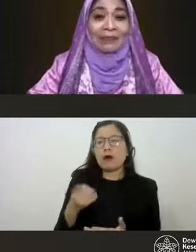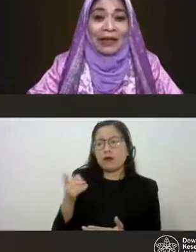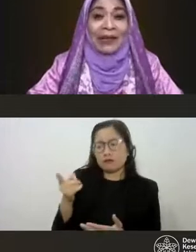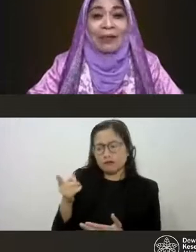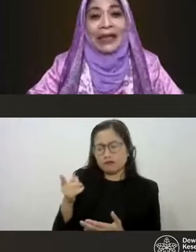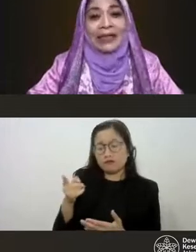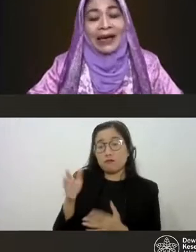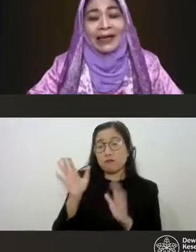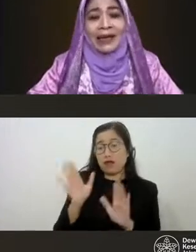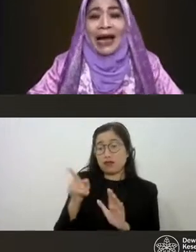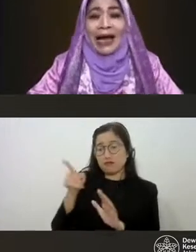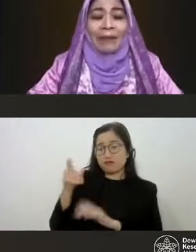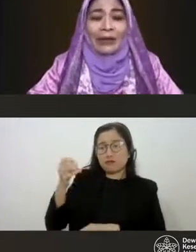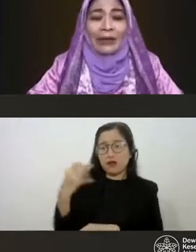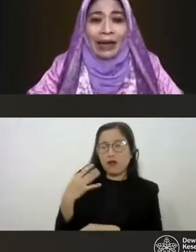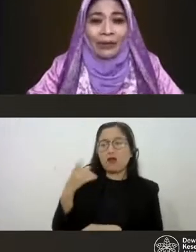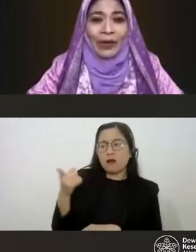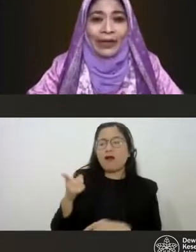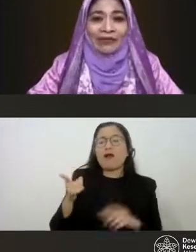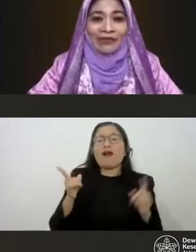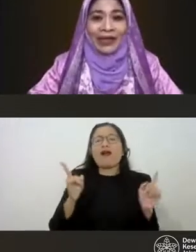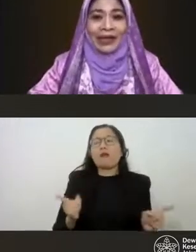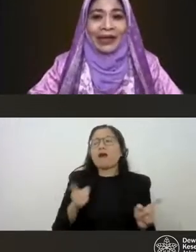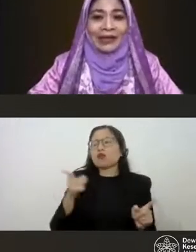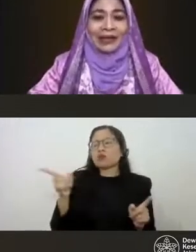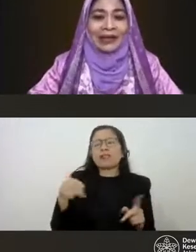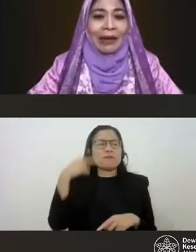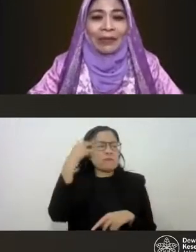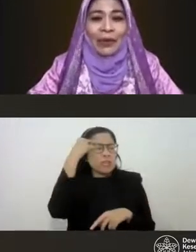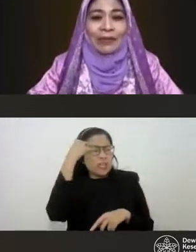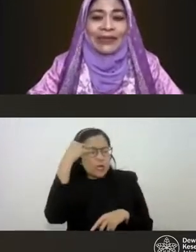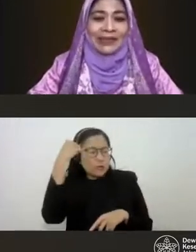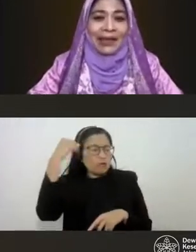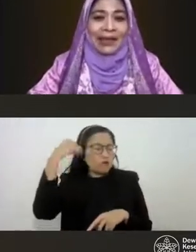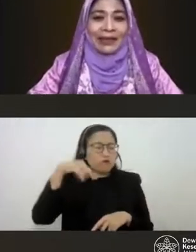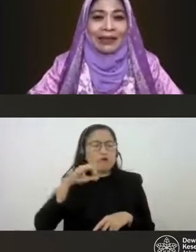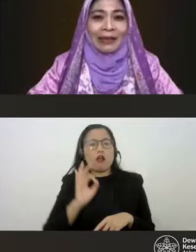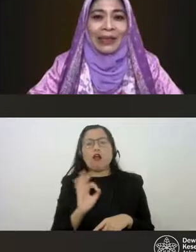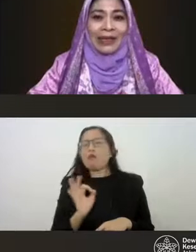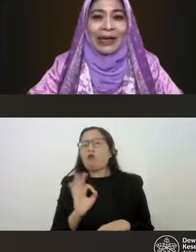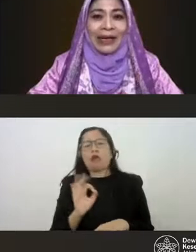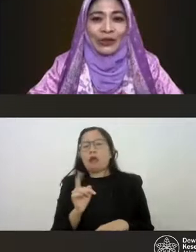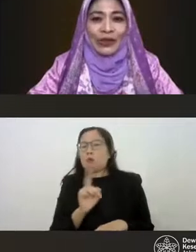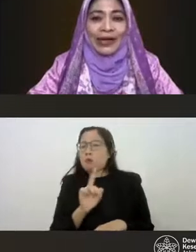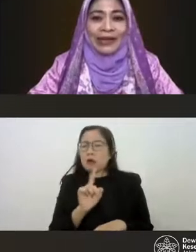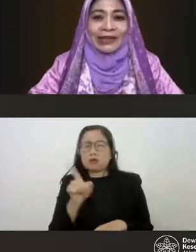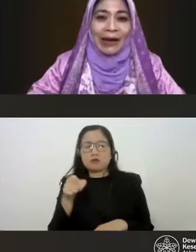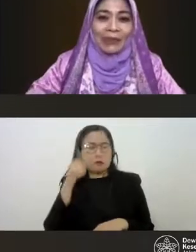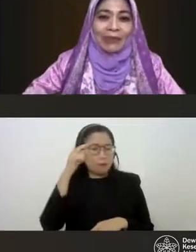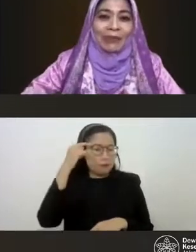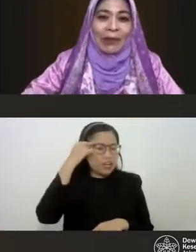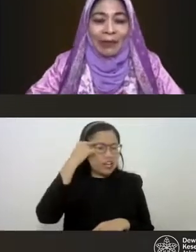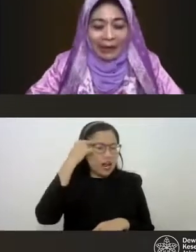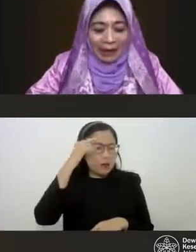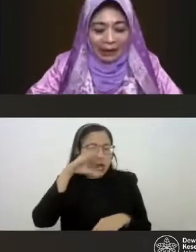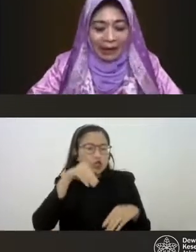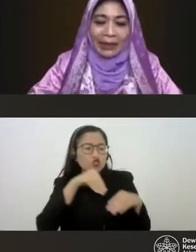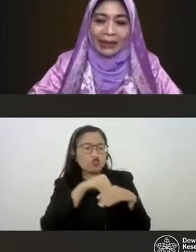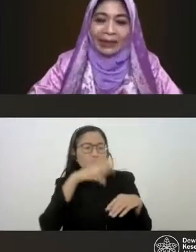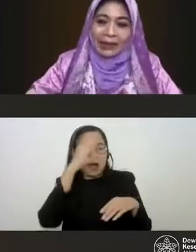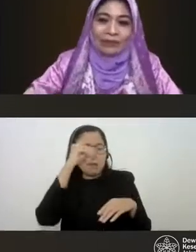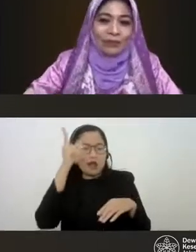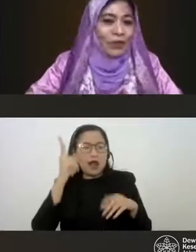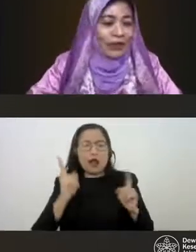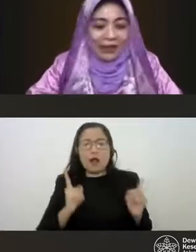sebagian besar mereka mengatakan agama itu nggak boleh difikirkan, nggak boleh menyertakan pikiran rasional ke dalam pemahaman